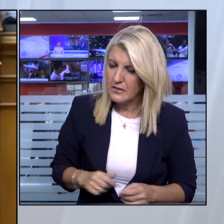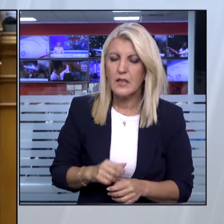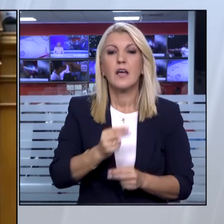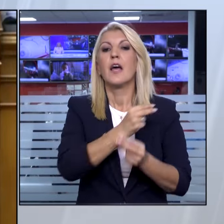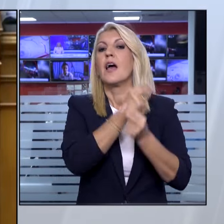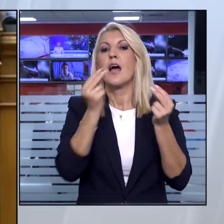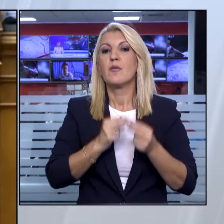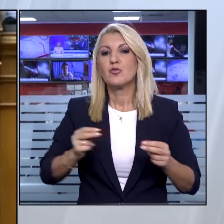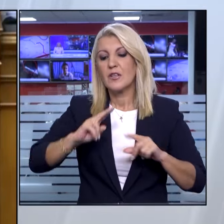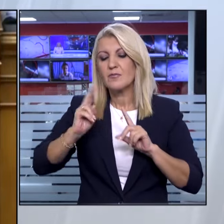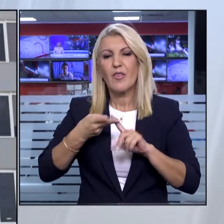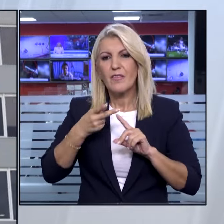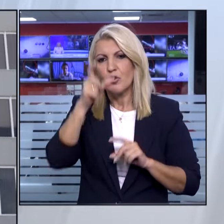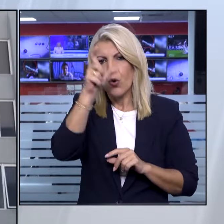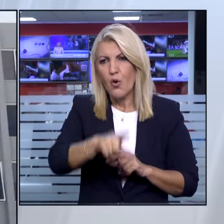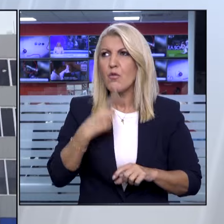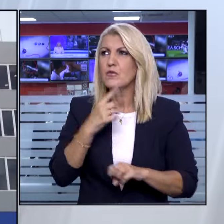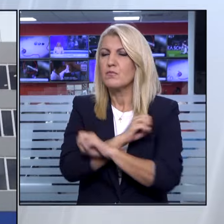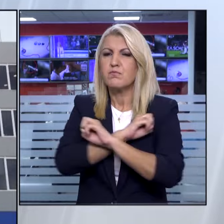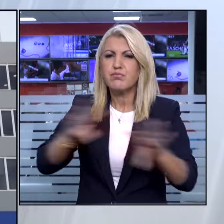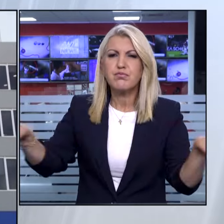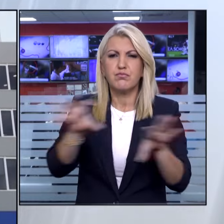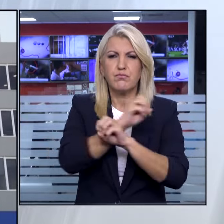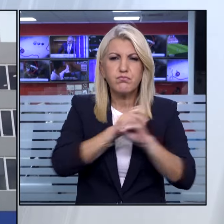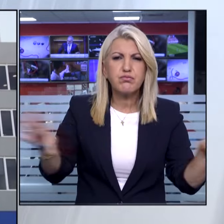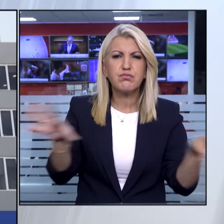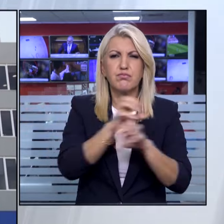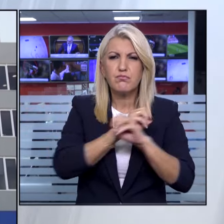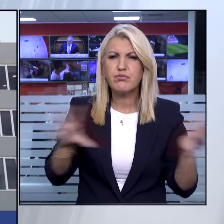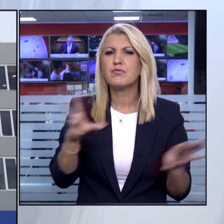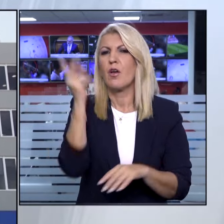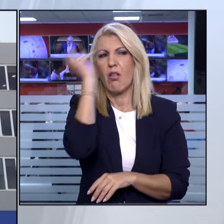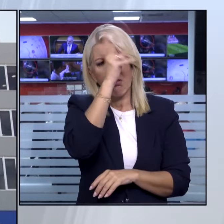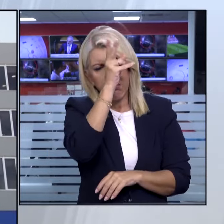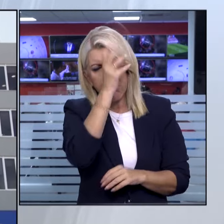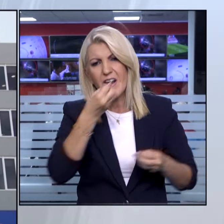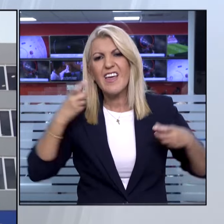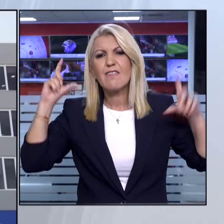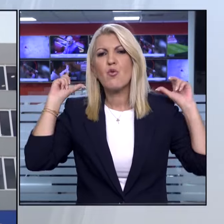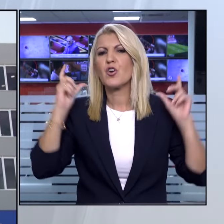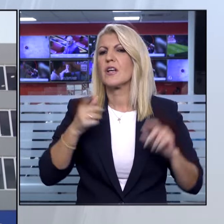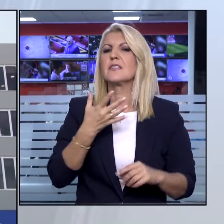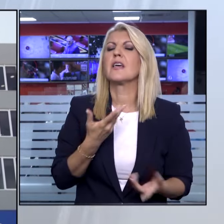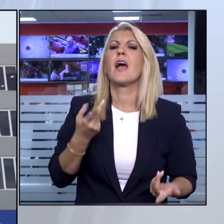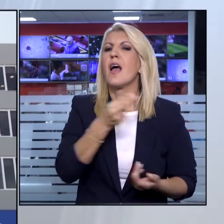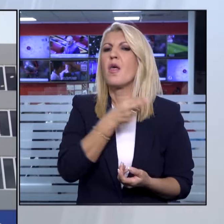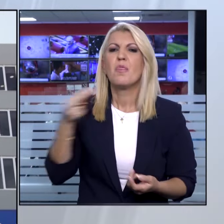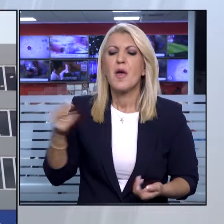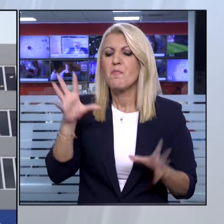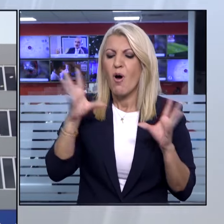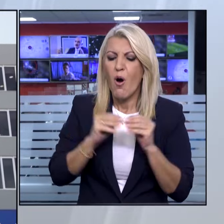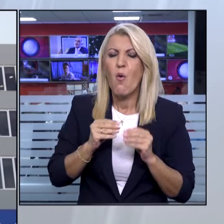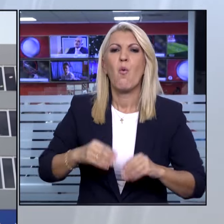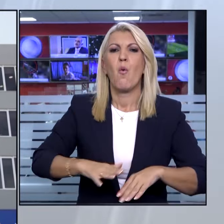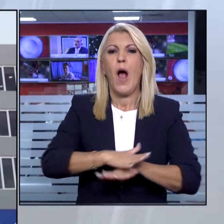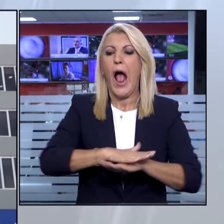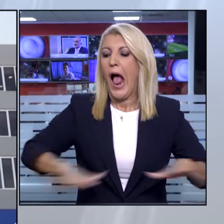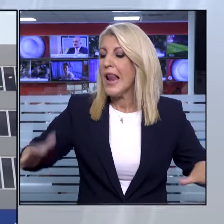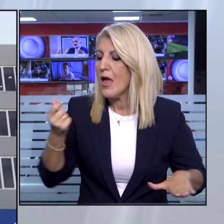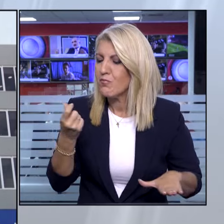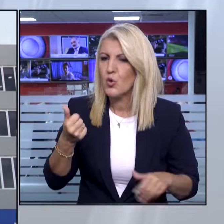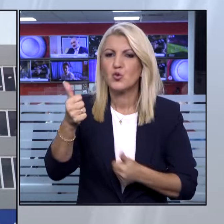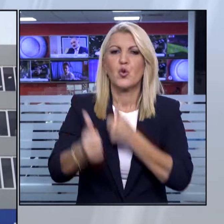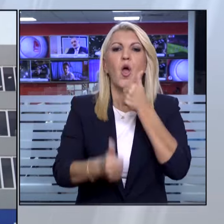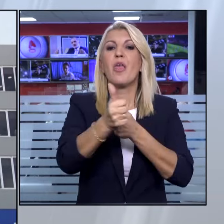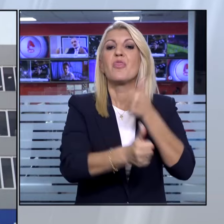σταγόνα που ξεχύλισε το ποτήρι. Η επαναλαμβανόμενη διατύπωση κατηγοριών για ζητήματα που έχουν απαντηθεί αναλυτικά από